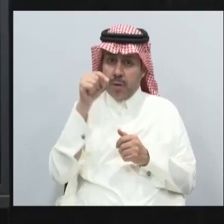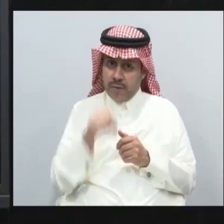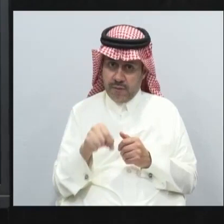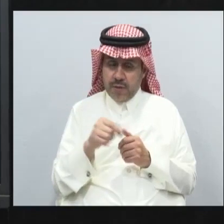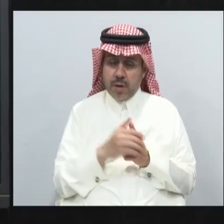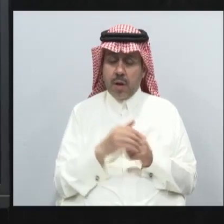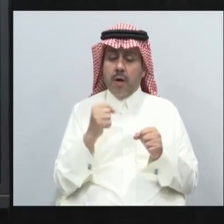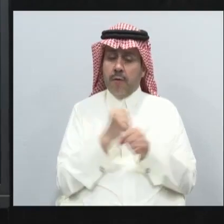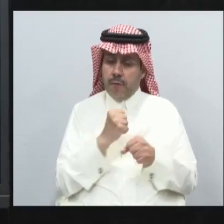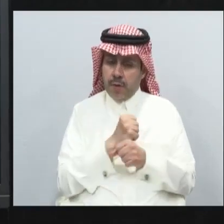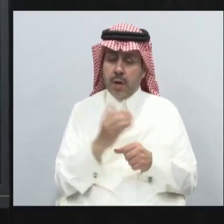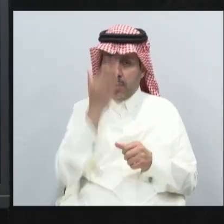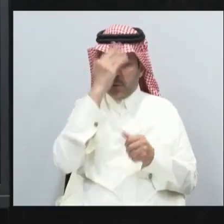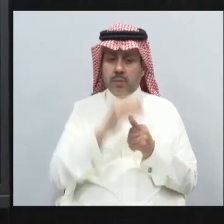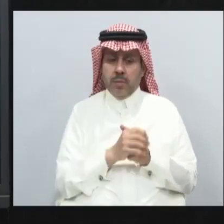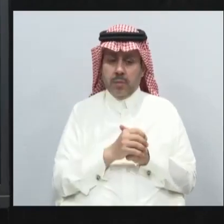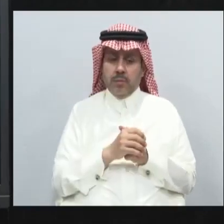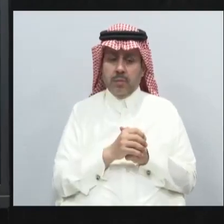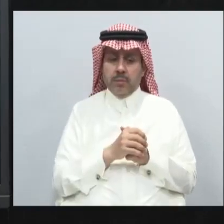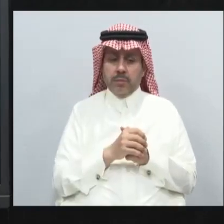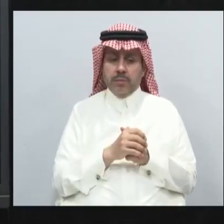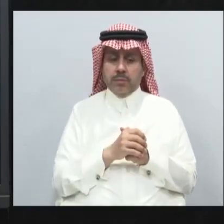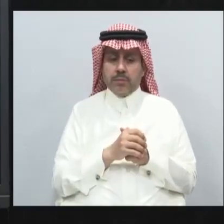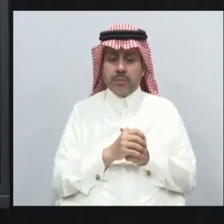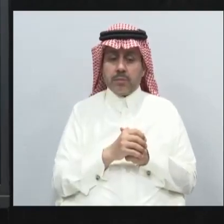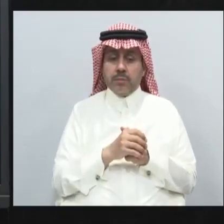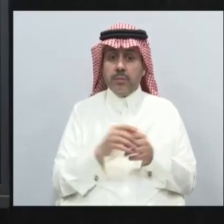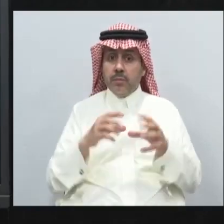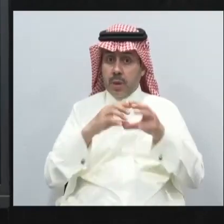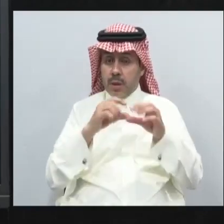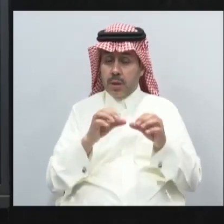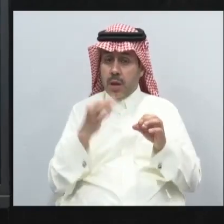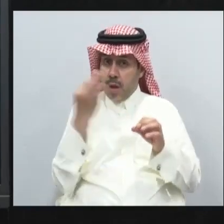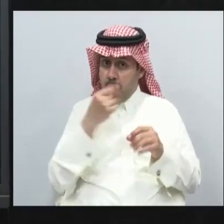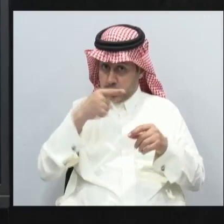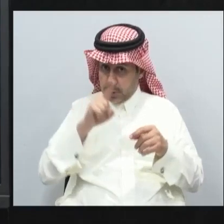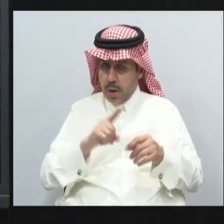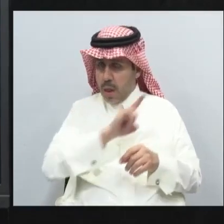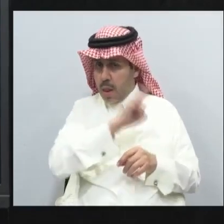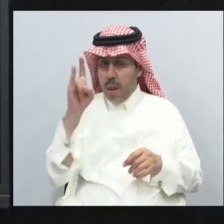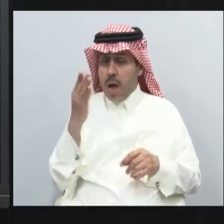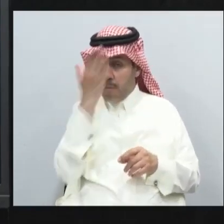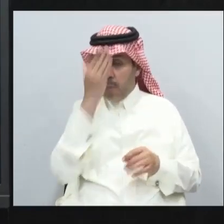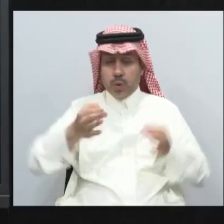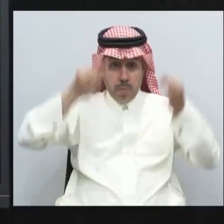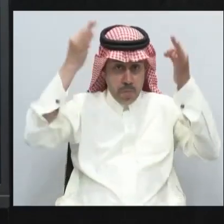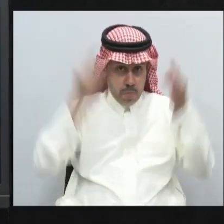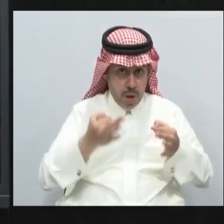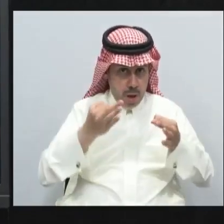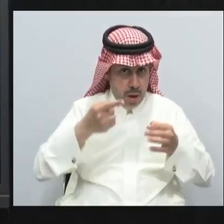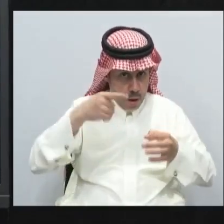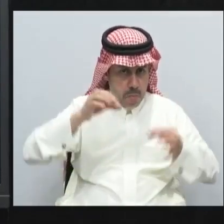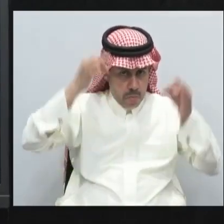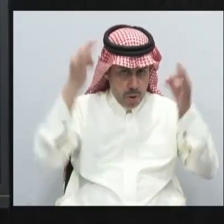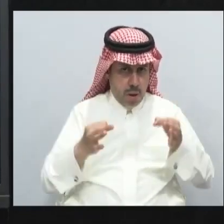بفعله وبعبادته بغير الله جل وعلا اما العباره الصحيحه ان نقول لا معبوده